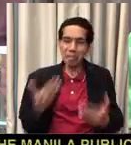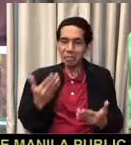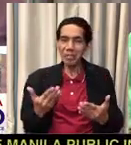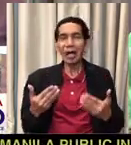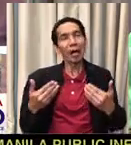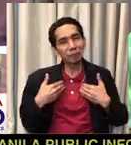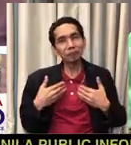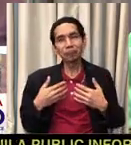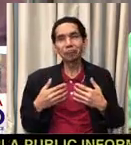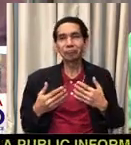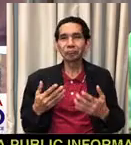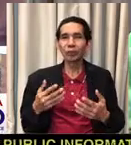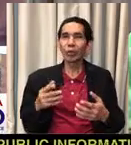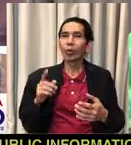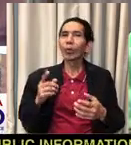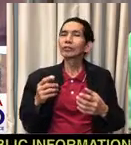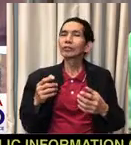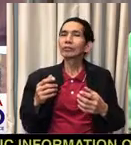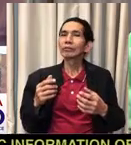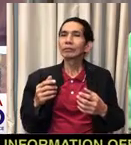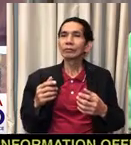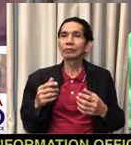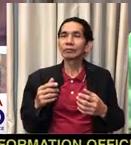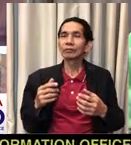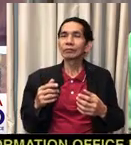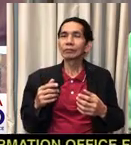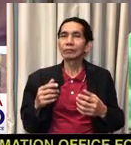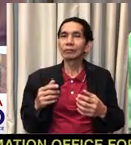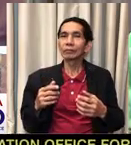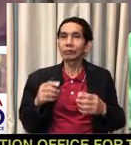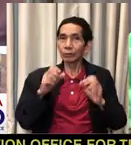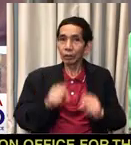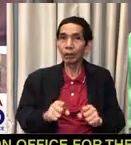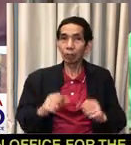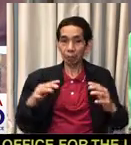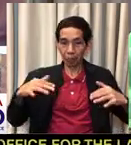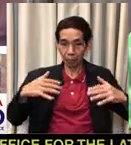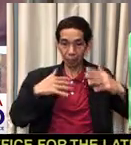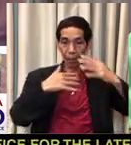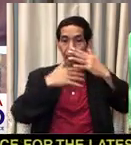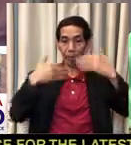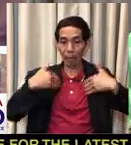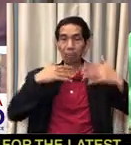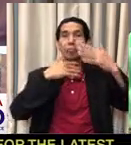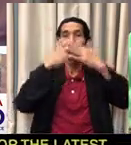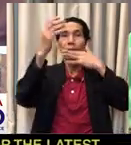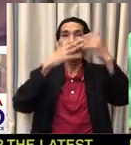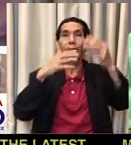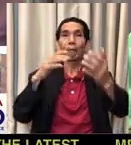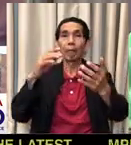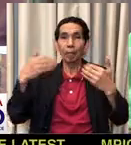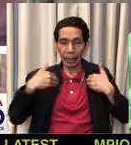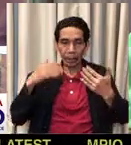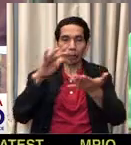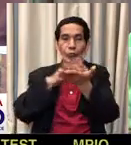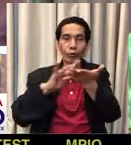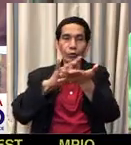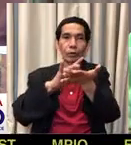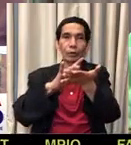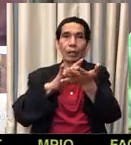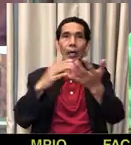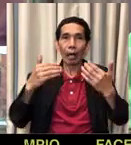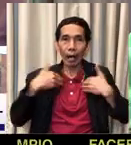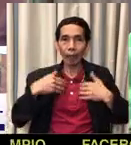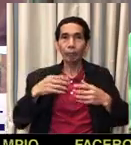chances. Oh, what are the chances, di ba? So, may building, may gamot,